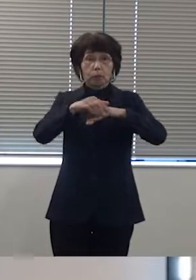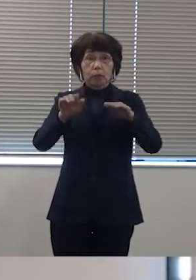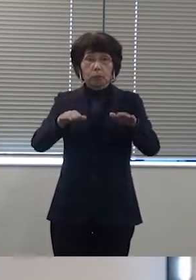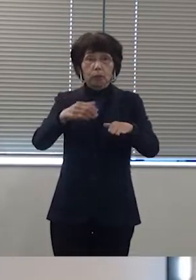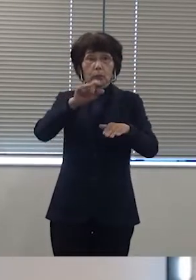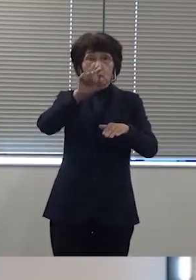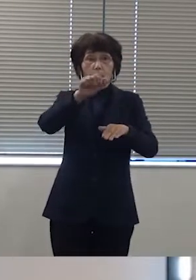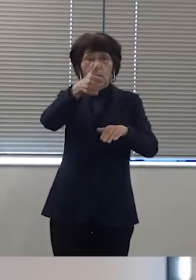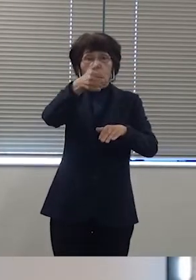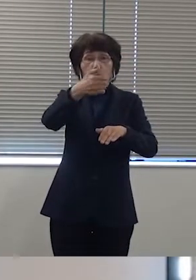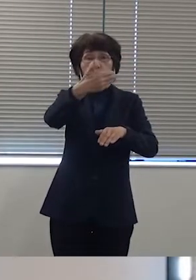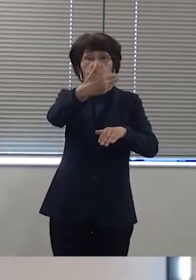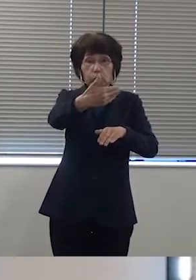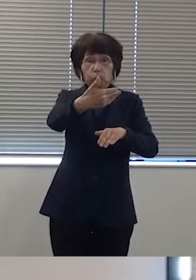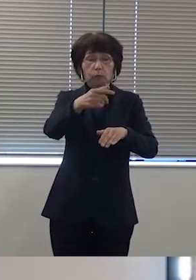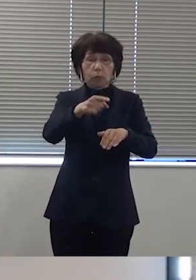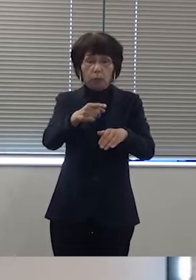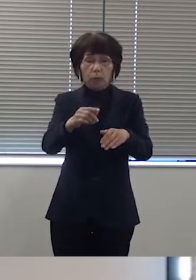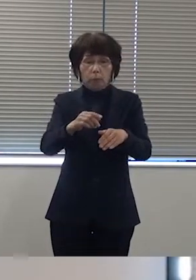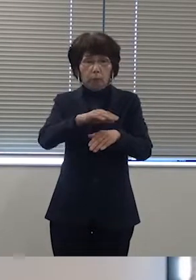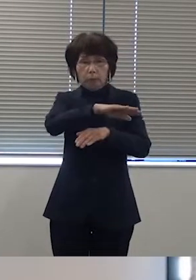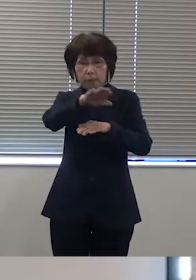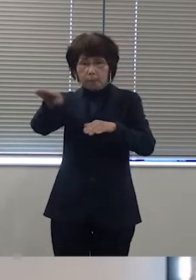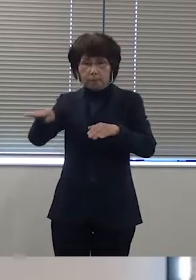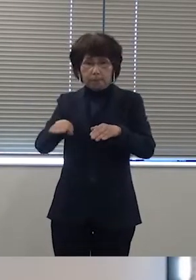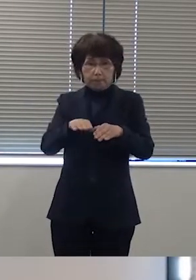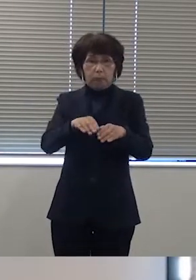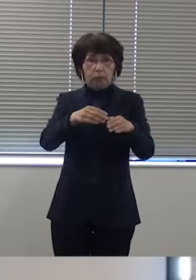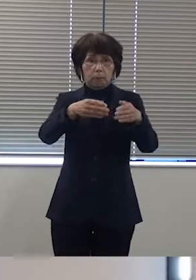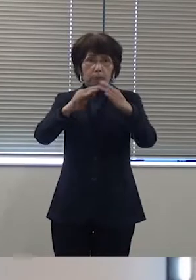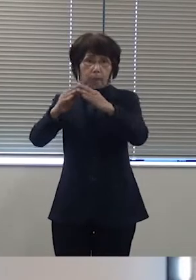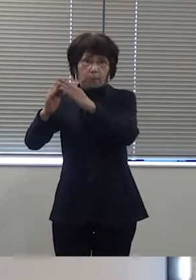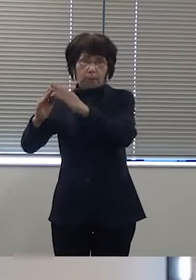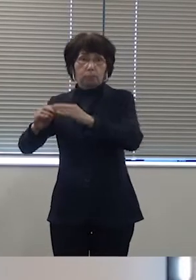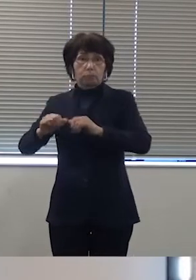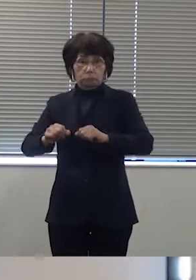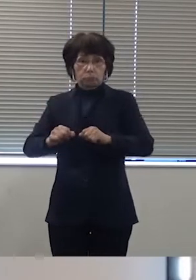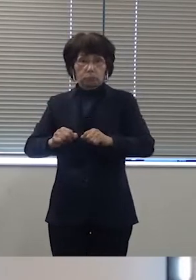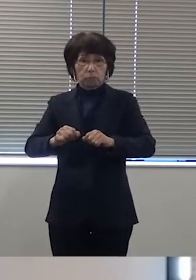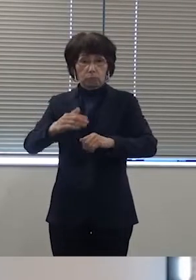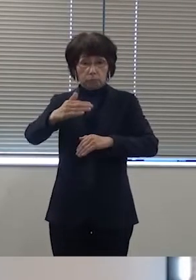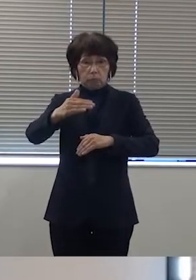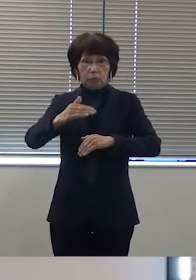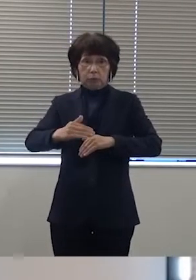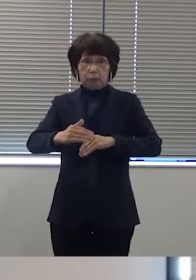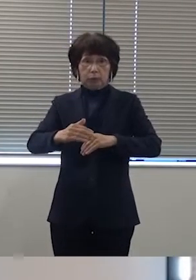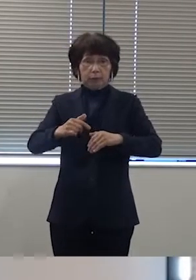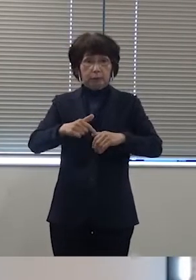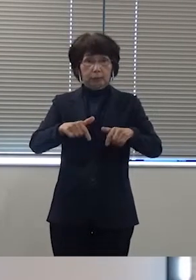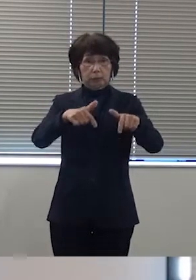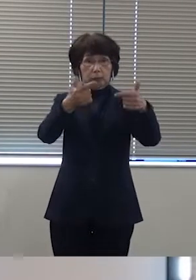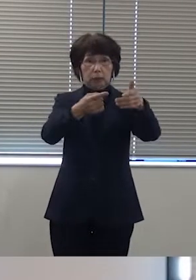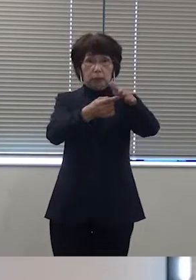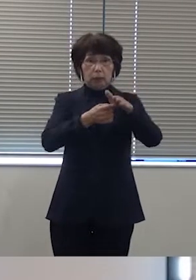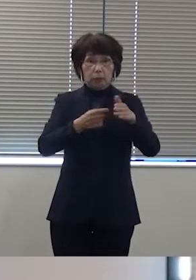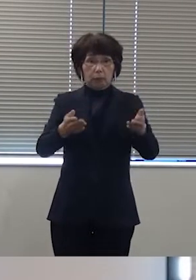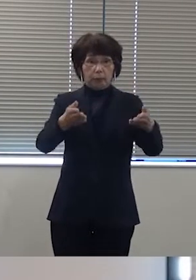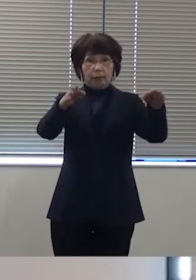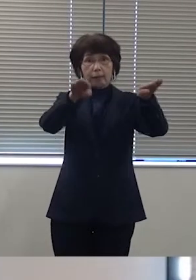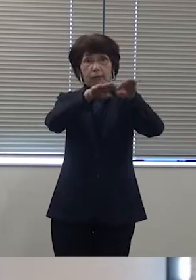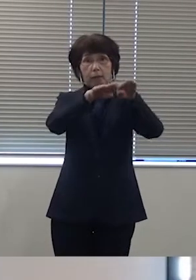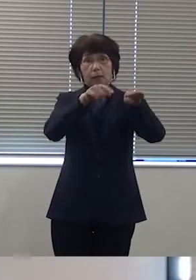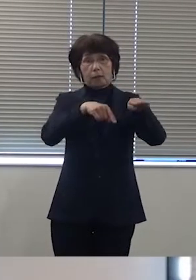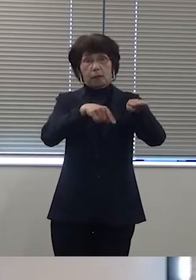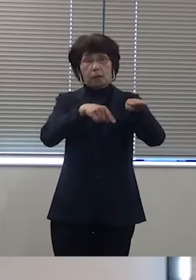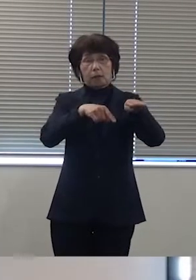ます。それと、その下が木村会館なんですが、朝日の拠点なんですが、業者が決まり